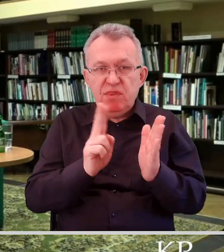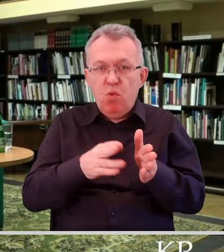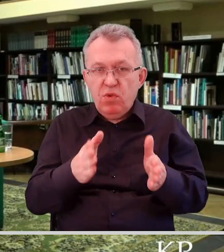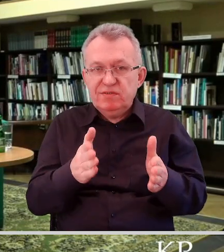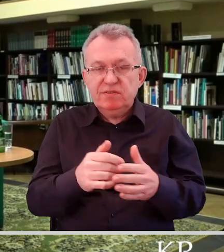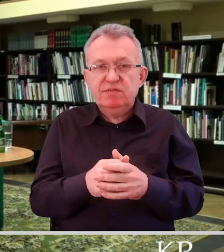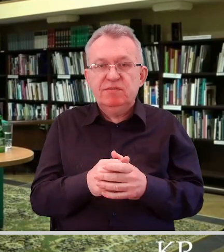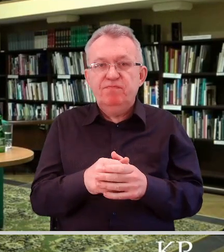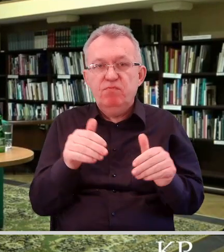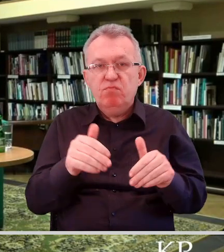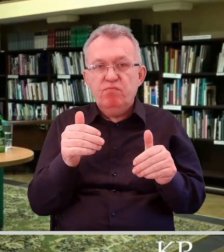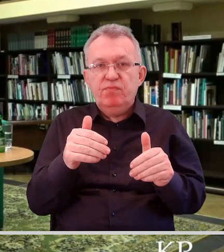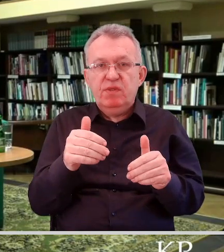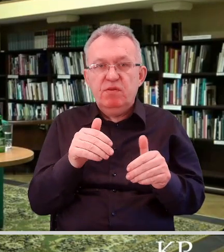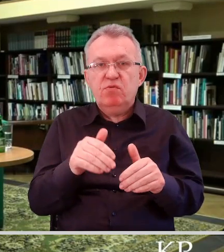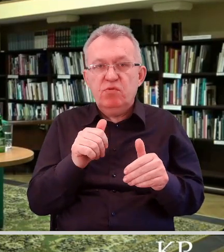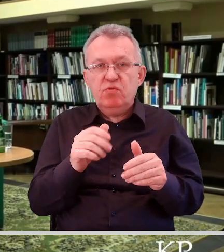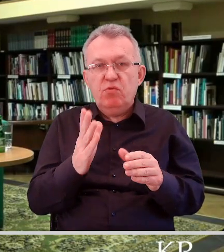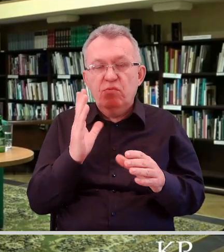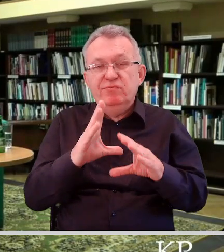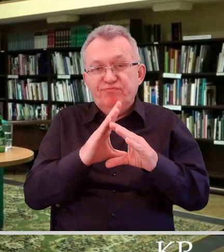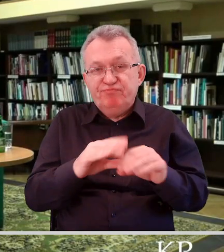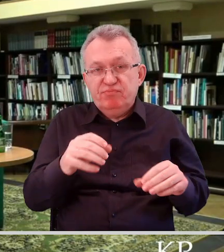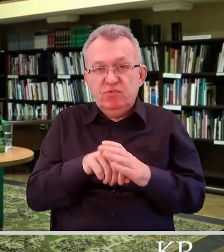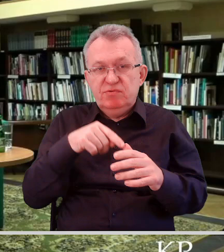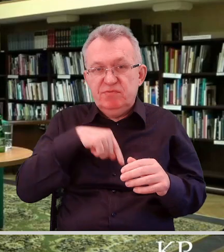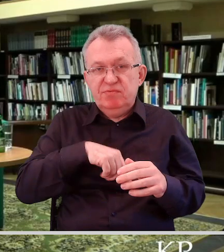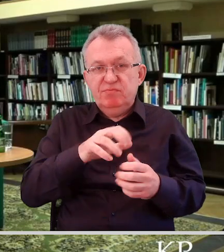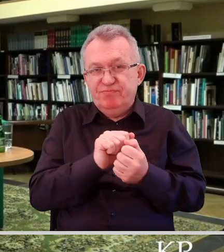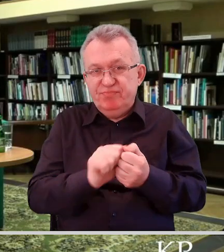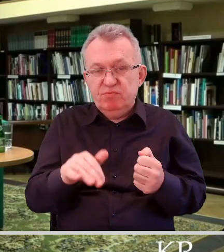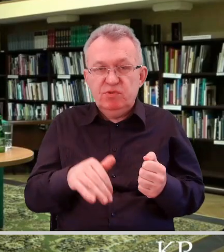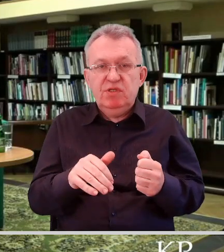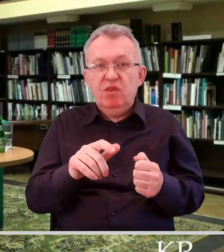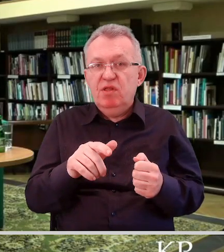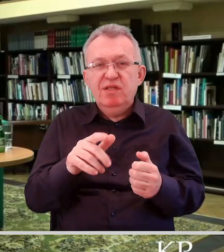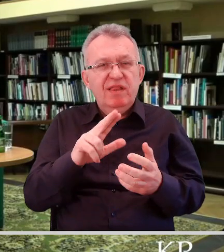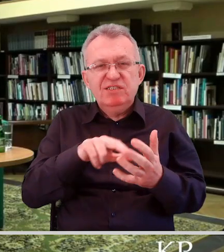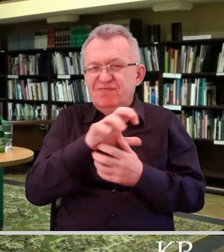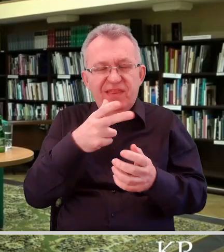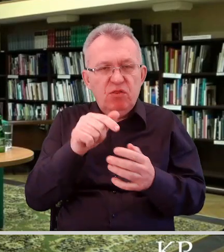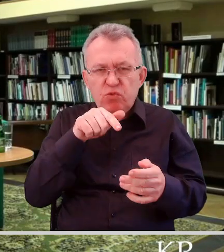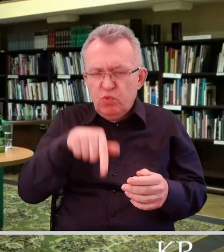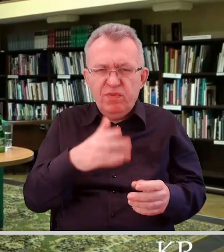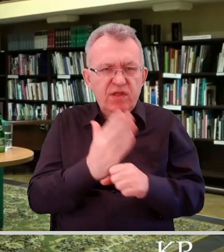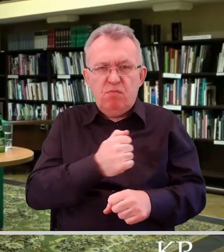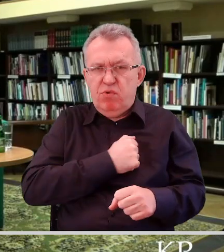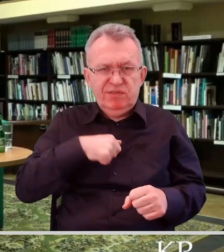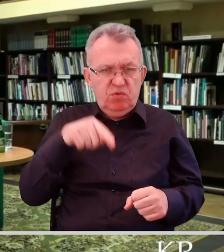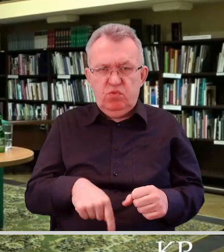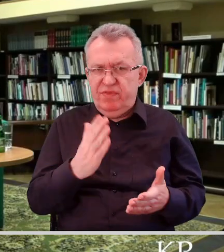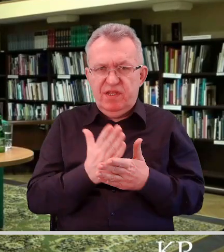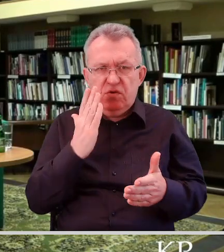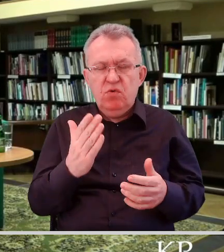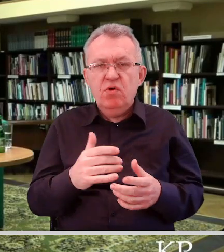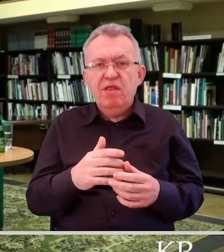ulicach. To jest może do wypalenia doprowadzić. Ale to nie jest cały świat, to jest tu, tylko Polska. Natomiast